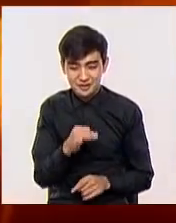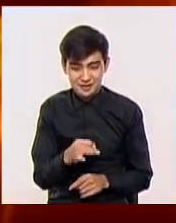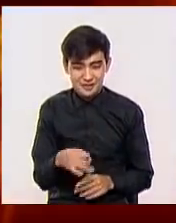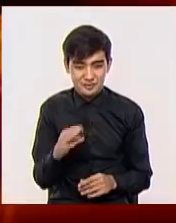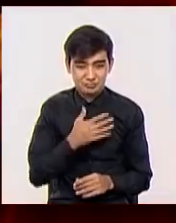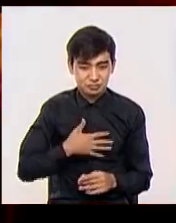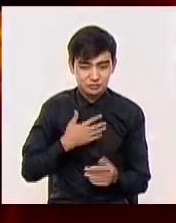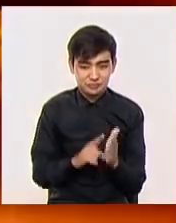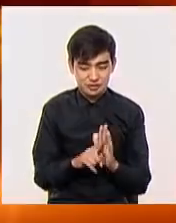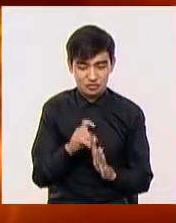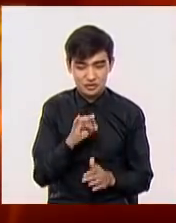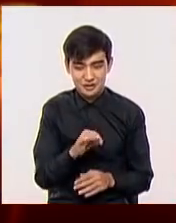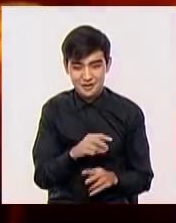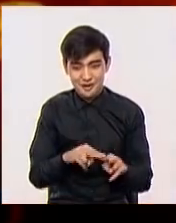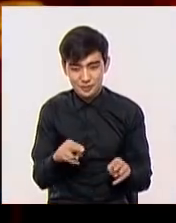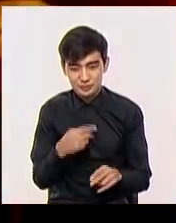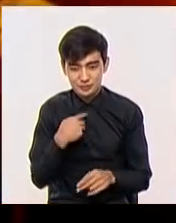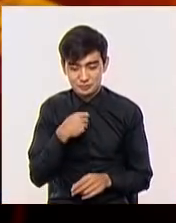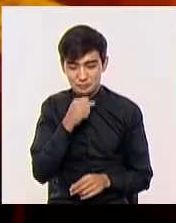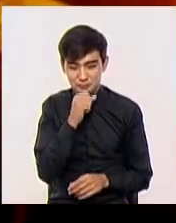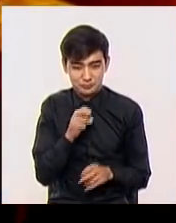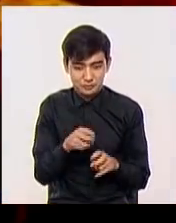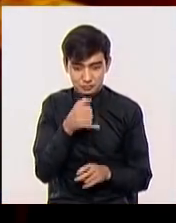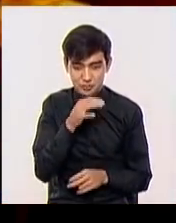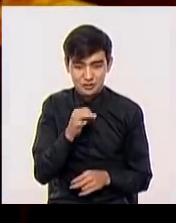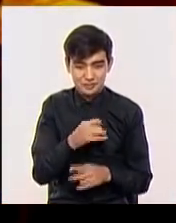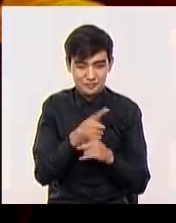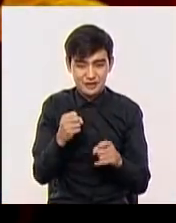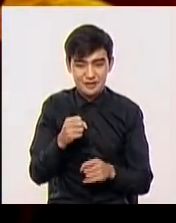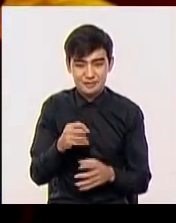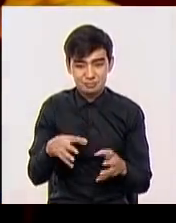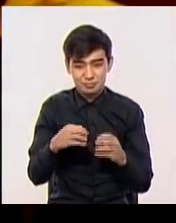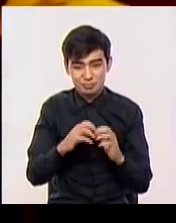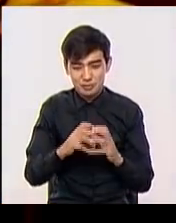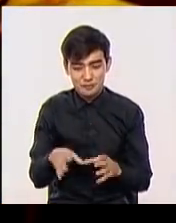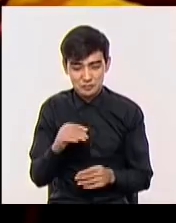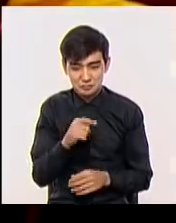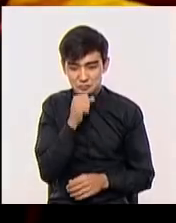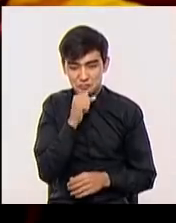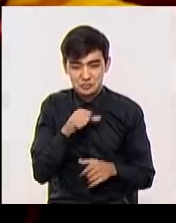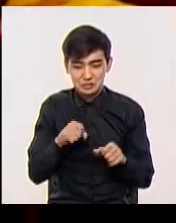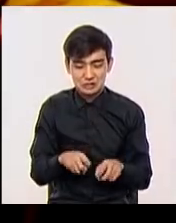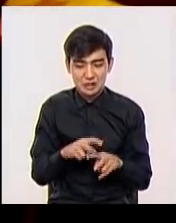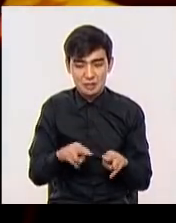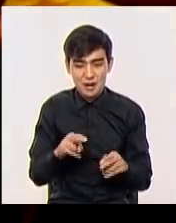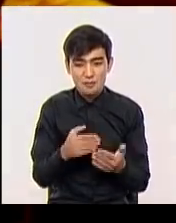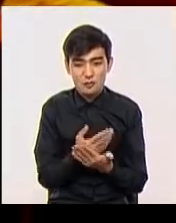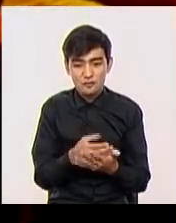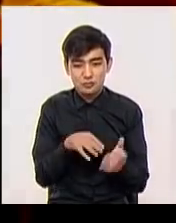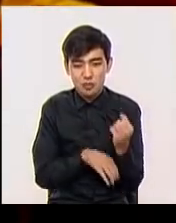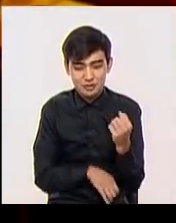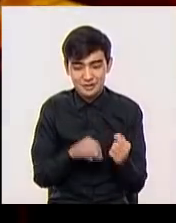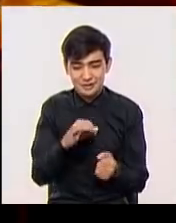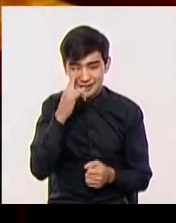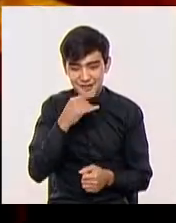алаңдай бастады. Тек осындайда үн қатуы тиіс дүниежүзі қазақтары қауымдастығы үнсіз отыр. Ресми сайтындағы соңғы ақпарат